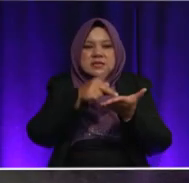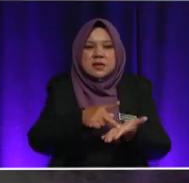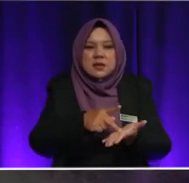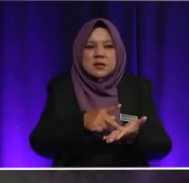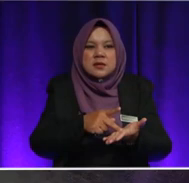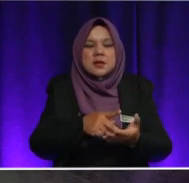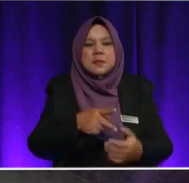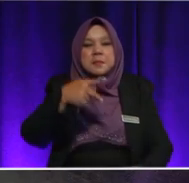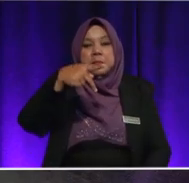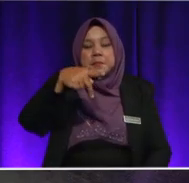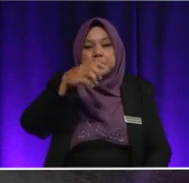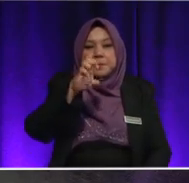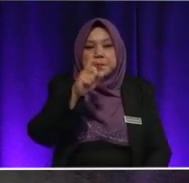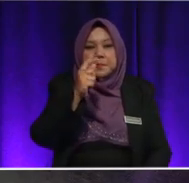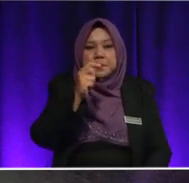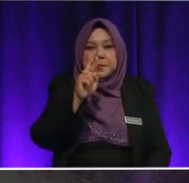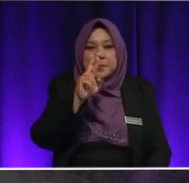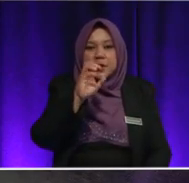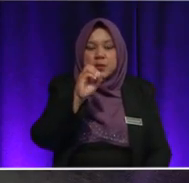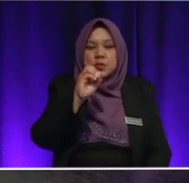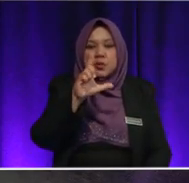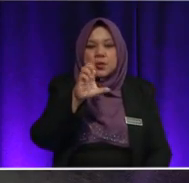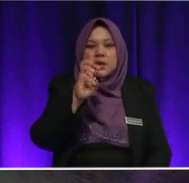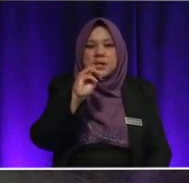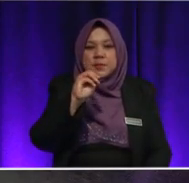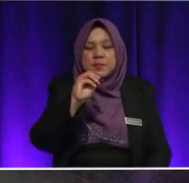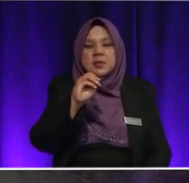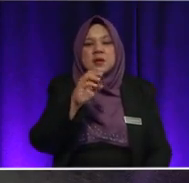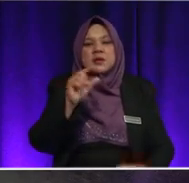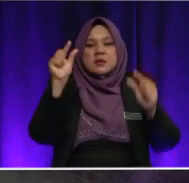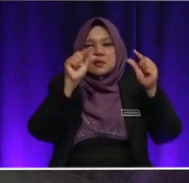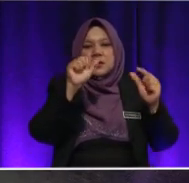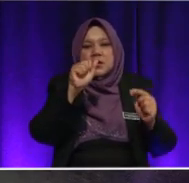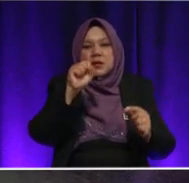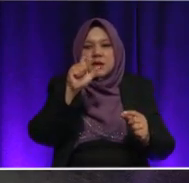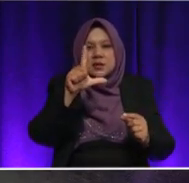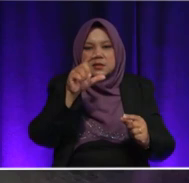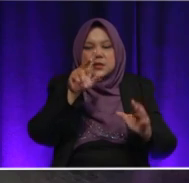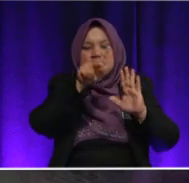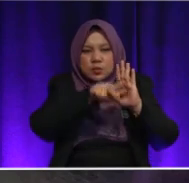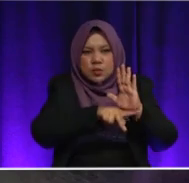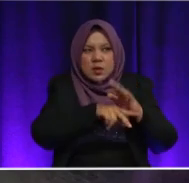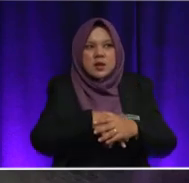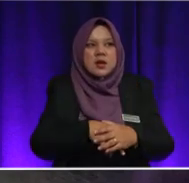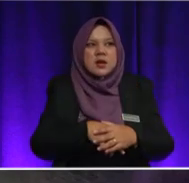nanti Billy dapat kita tak boleh pakai Petroleum sibuk nenek Pastikan semuanya